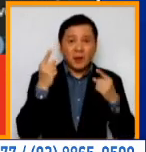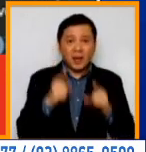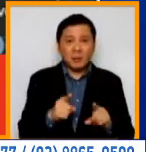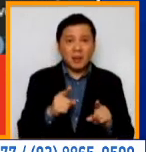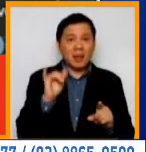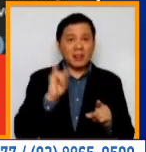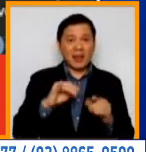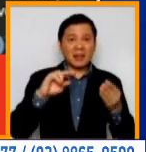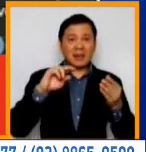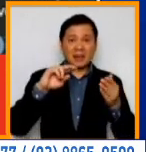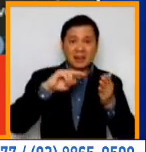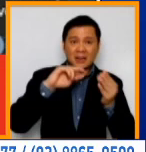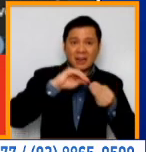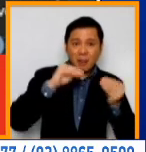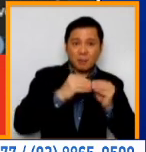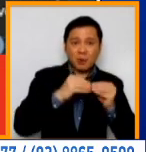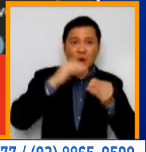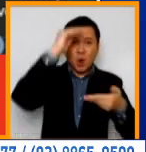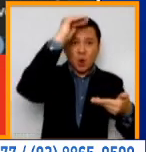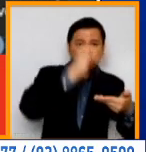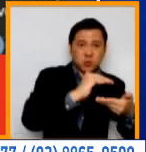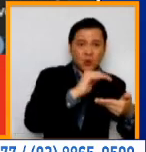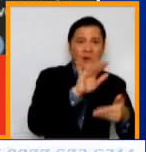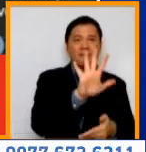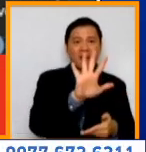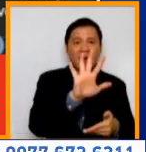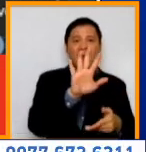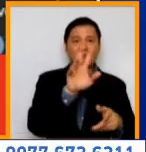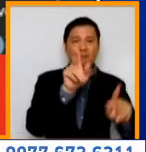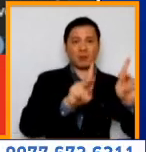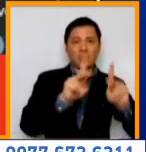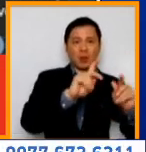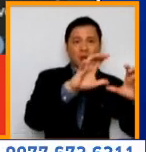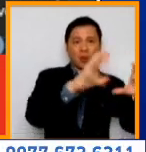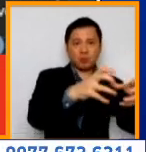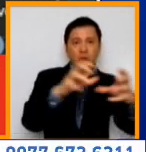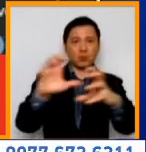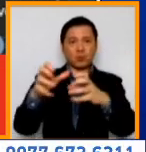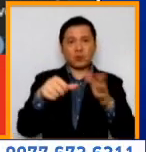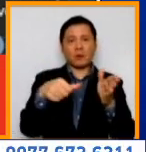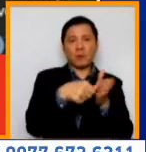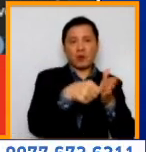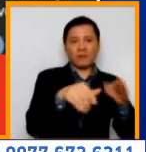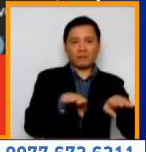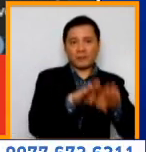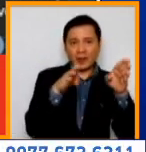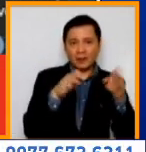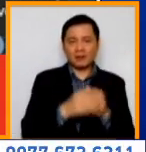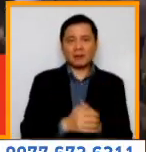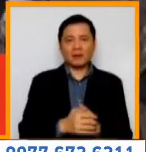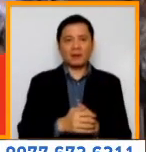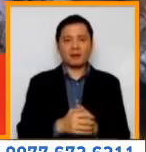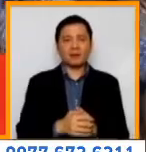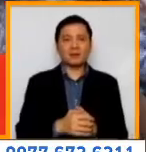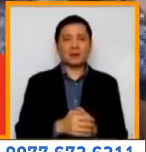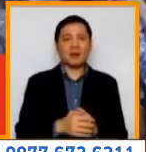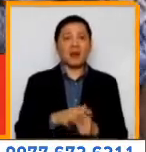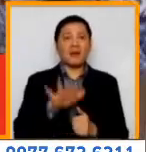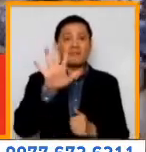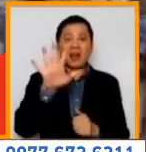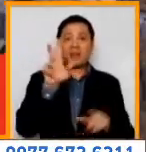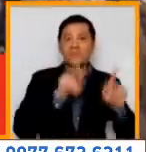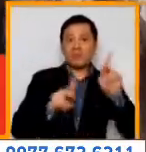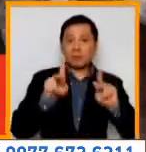down to 5 people. Notice that I said 5 people, not 5 voters. Sa tanong naman